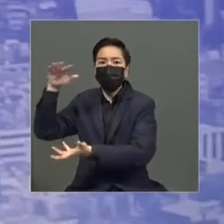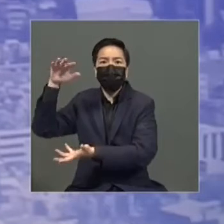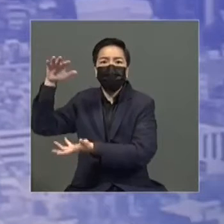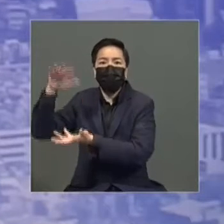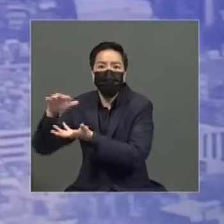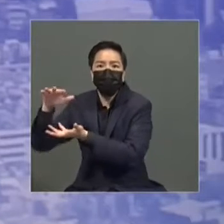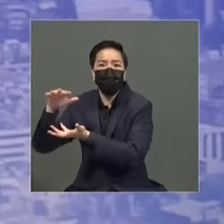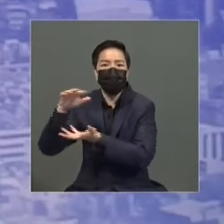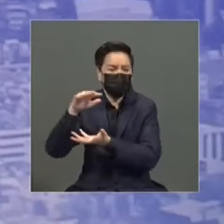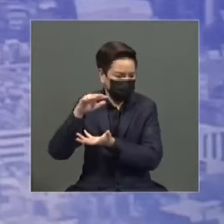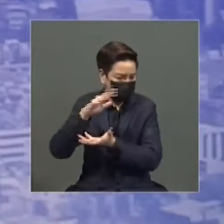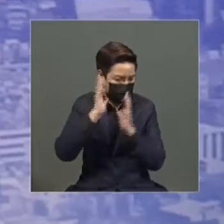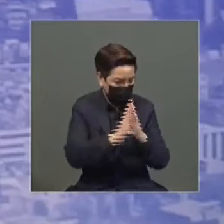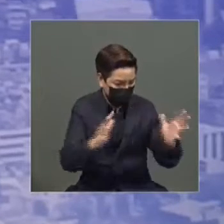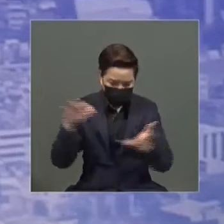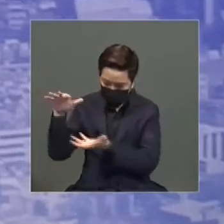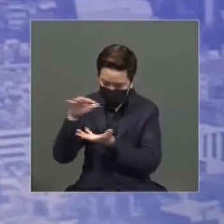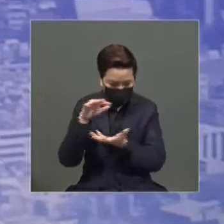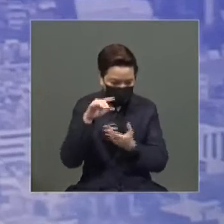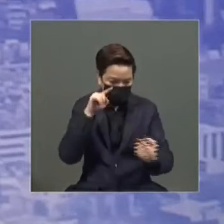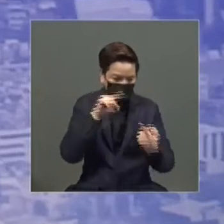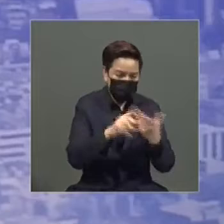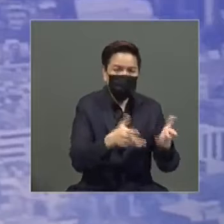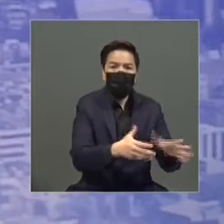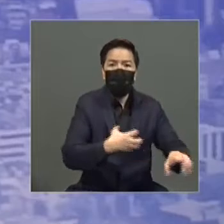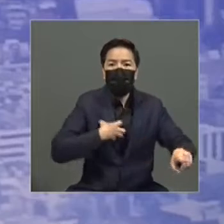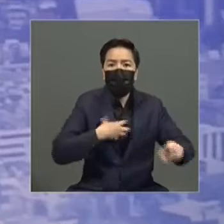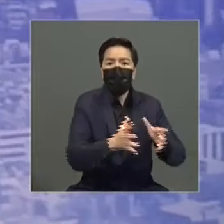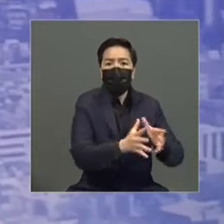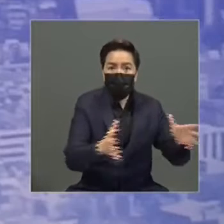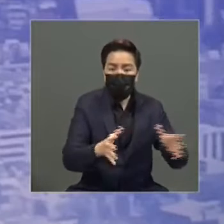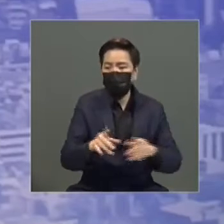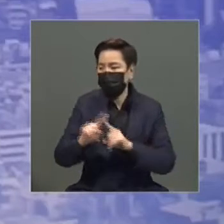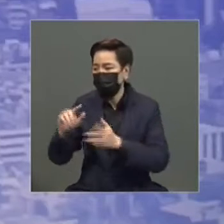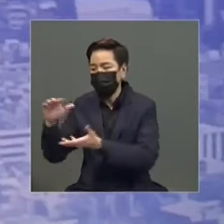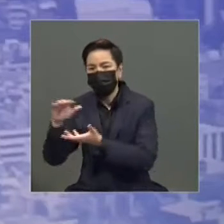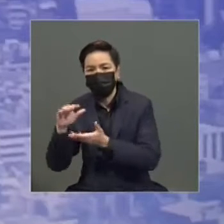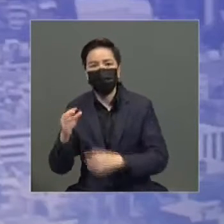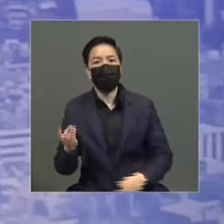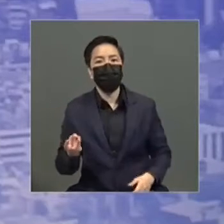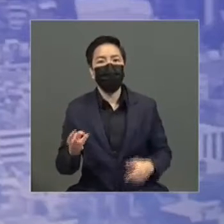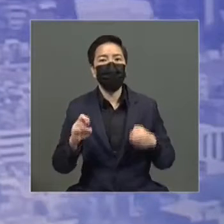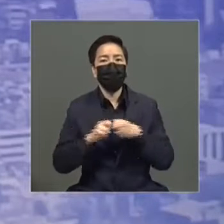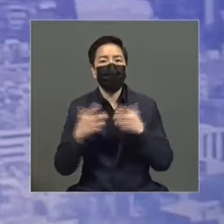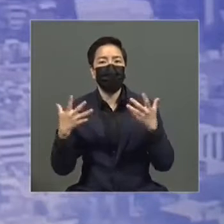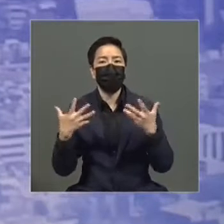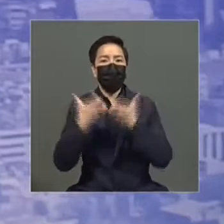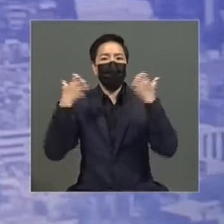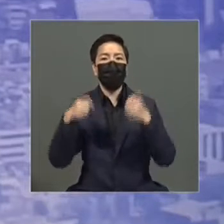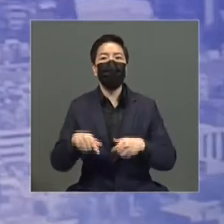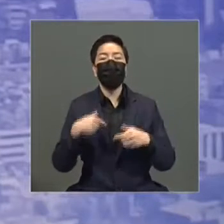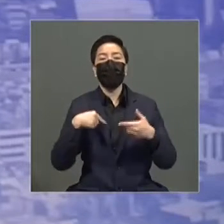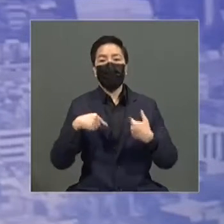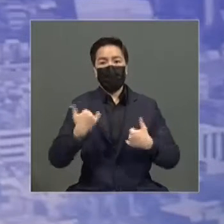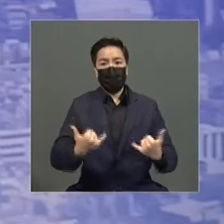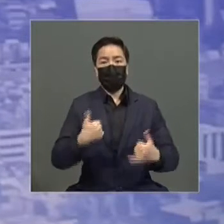ให้กันมานะครับเพราะฉะนั้นดีมานด์มีมากซัพพลายมีน้อยก็เลยเกิดปัญหานี้ผมในฐานะที่เป็นโฆ